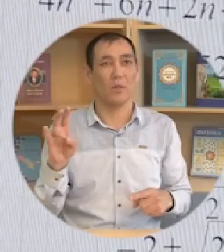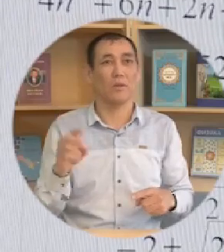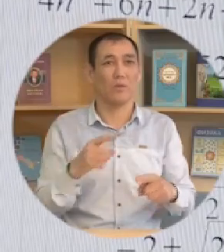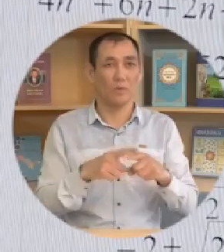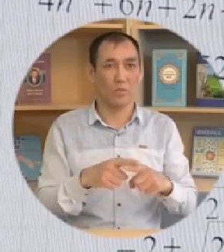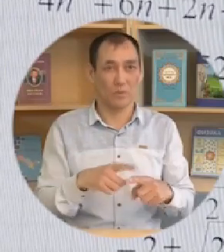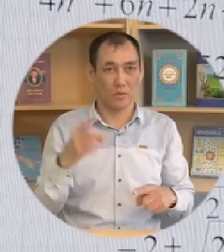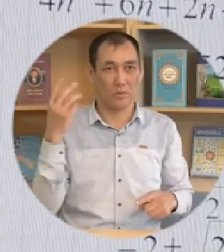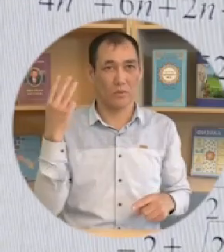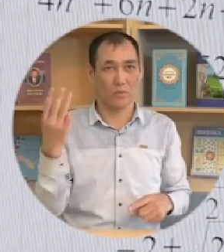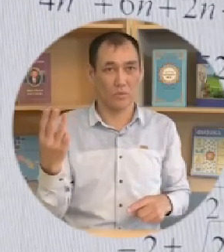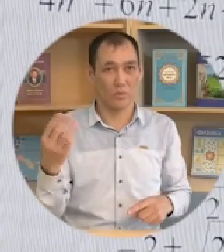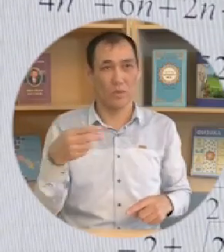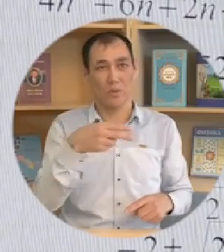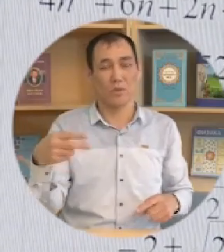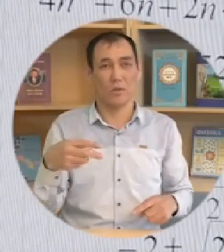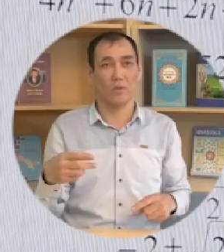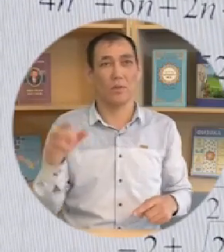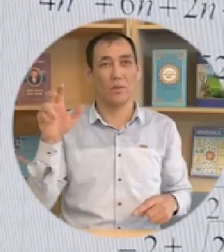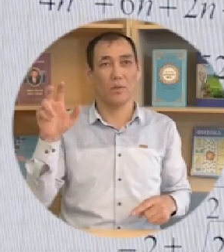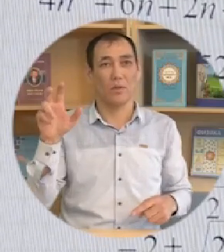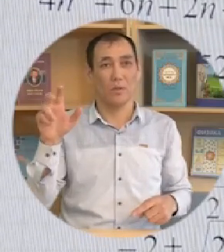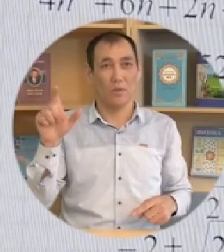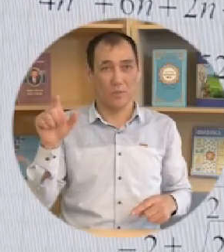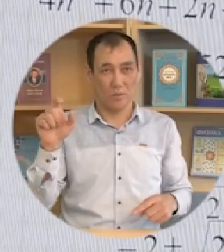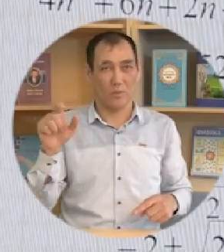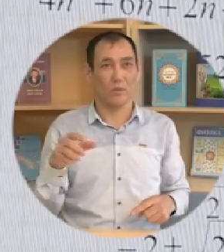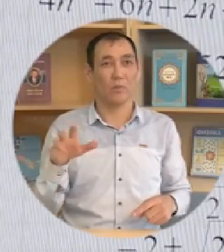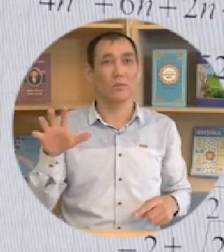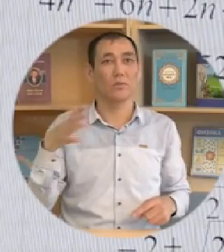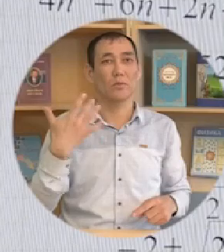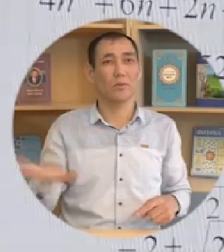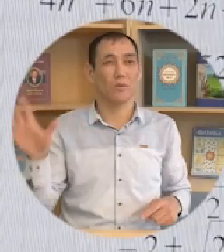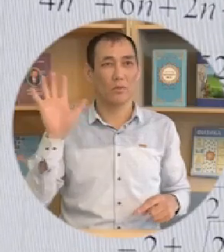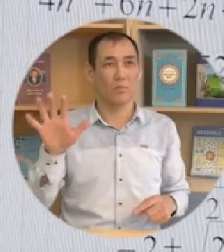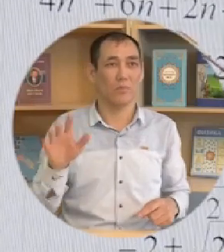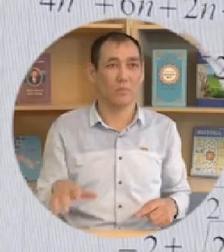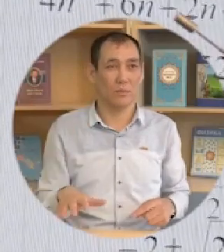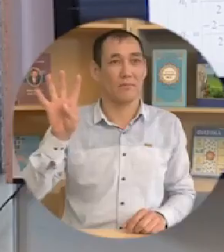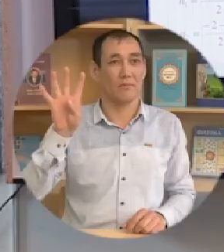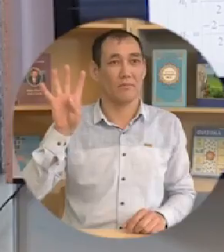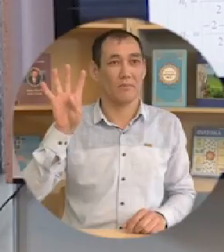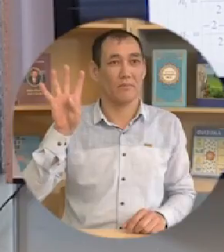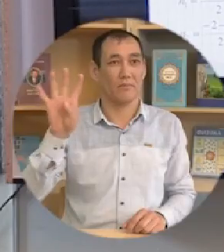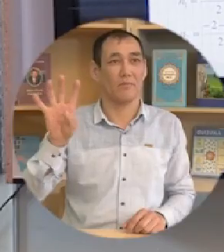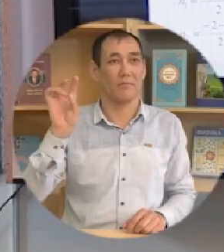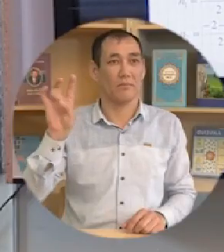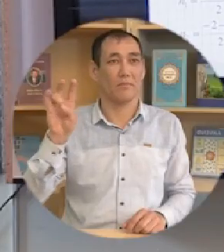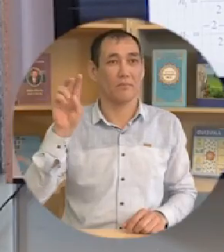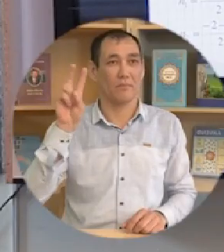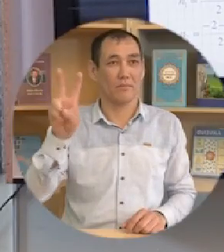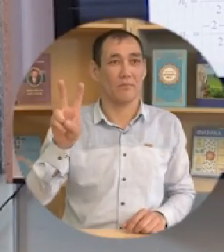2n қосылған 3 тең 255. Бұннан келіп шыққан